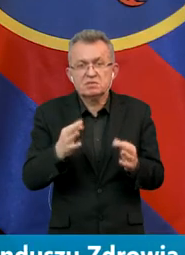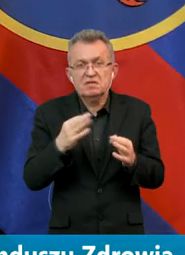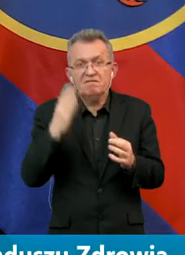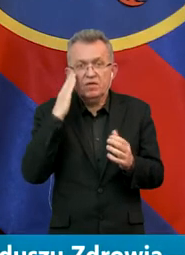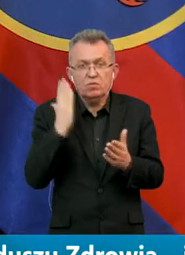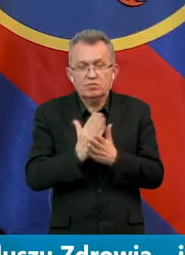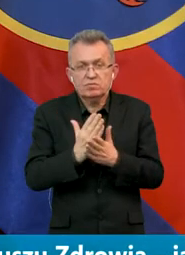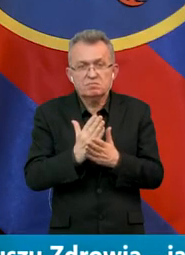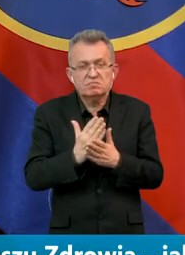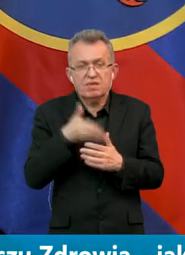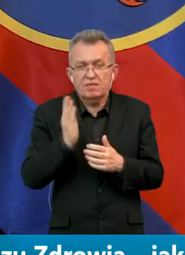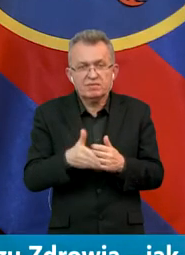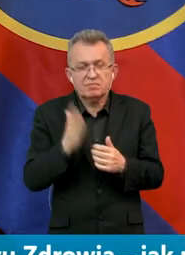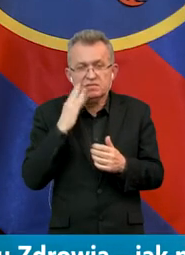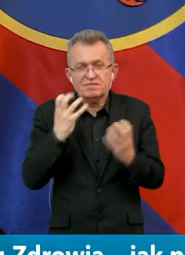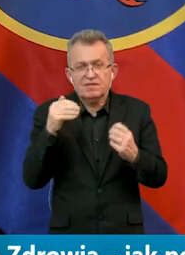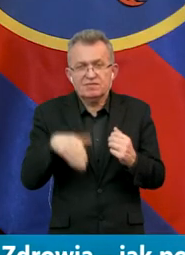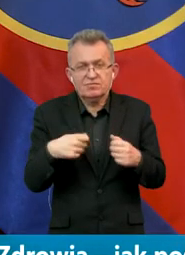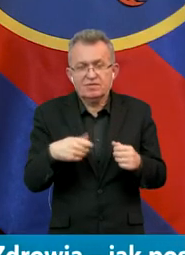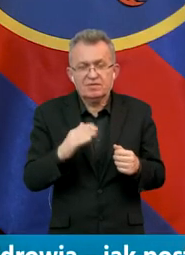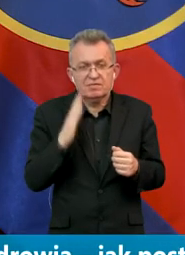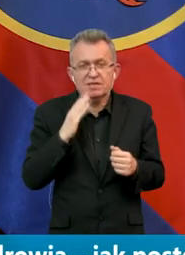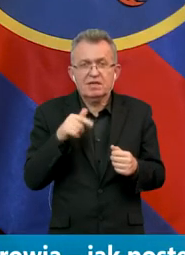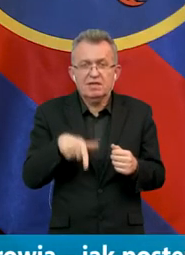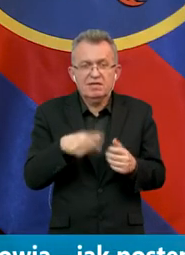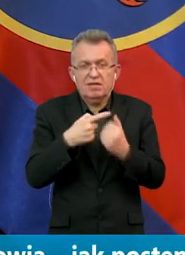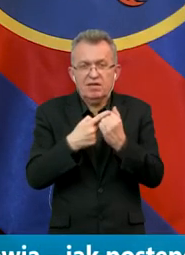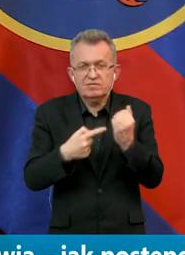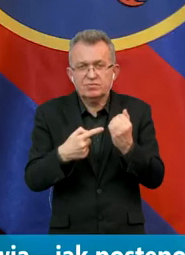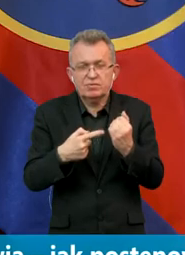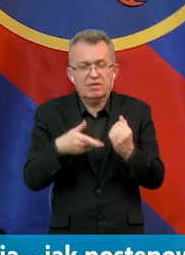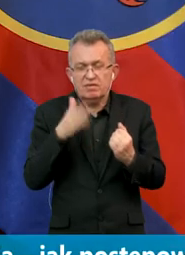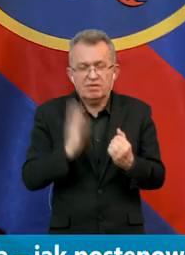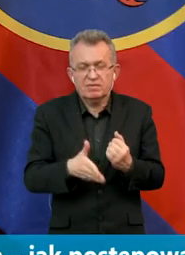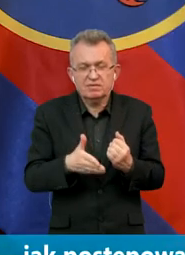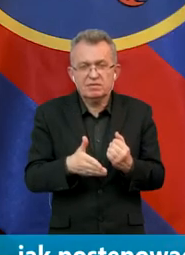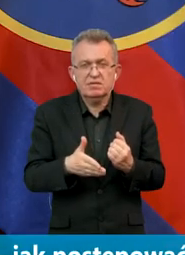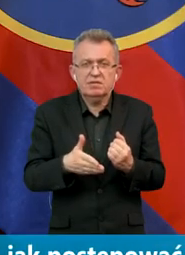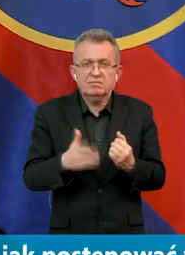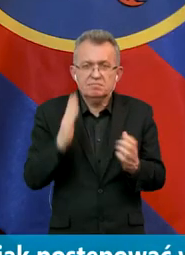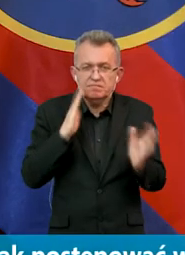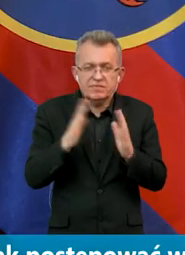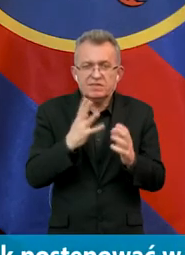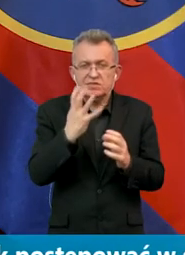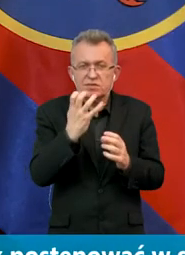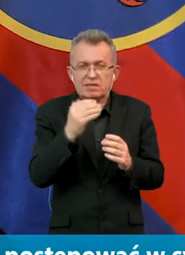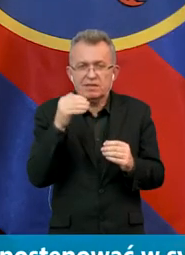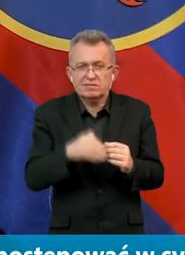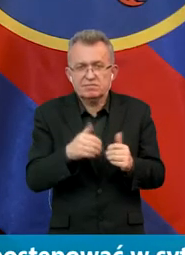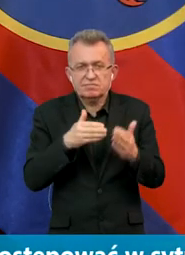że dające się przewidzieć w perspektywie Szczecin takiej liczebności nie osiągnie, raczej będzie oscylował wokół 400